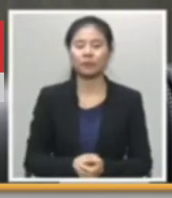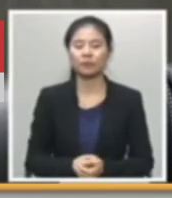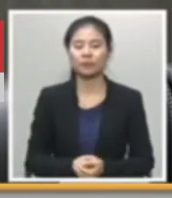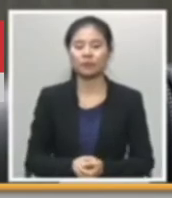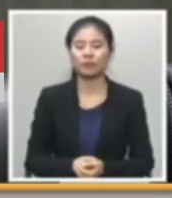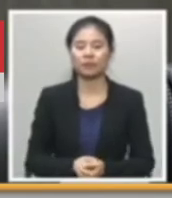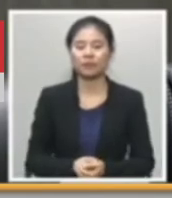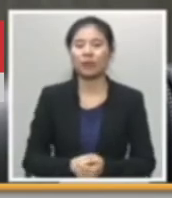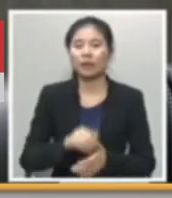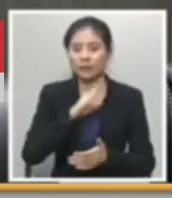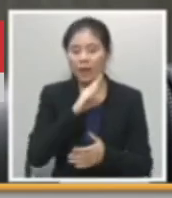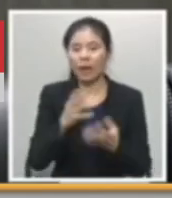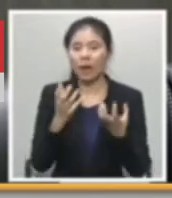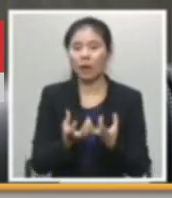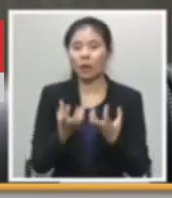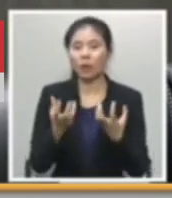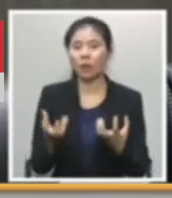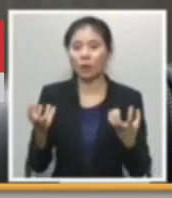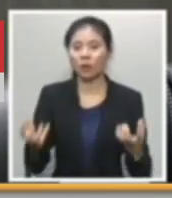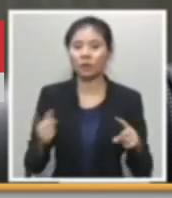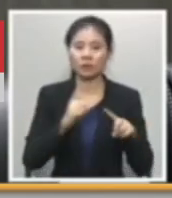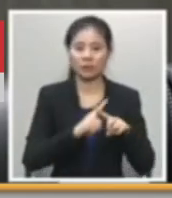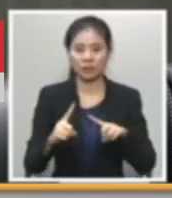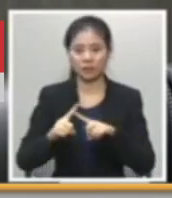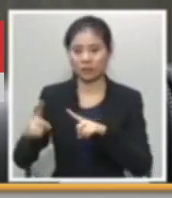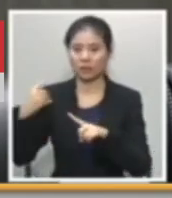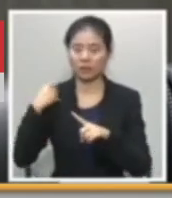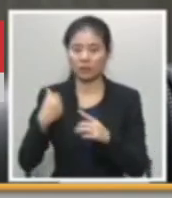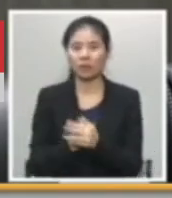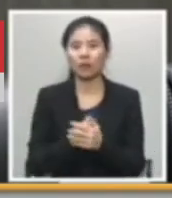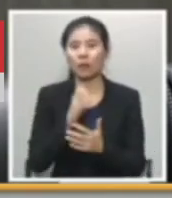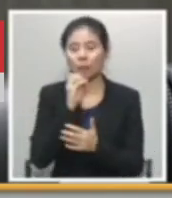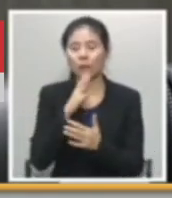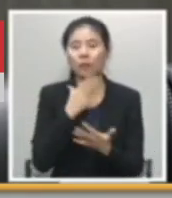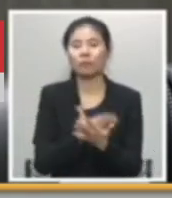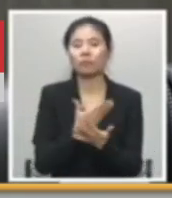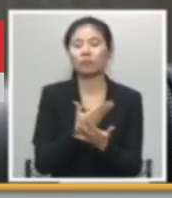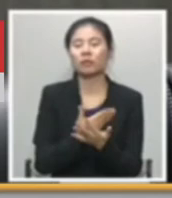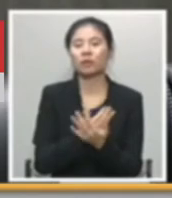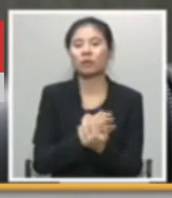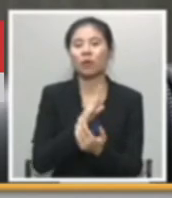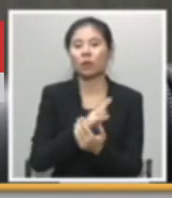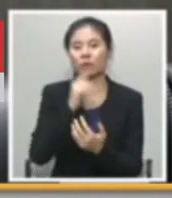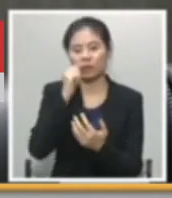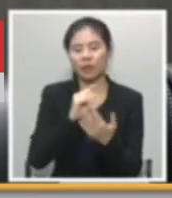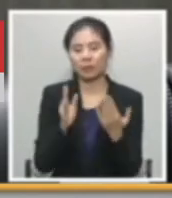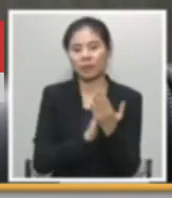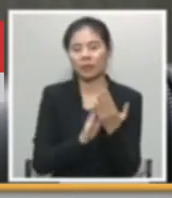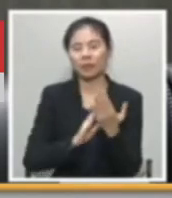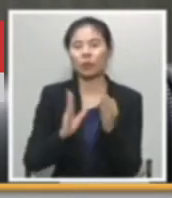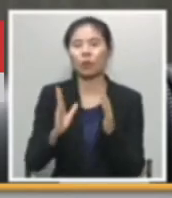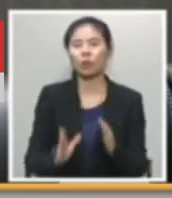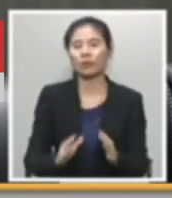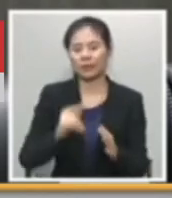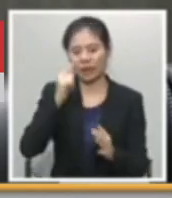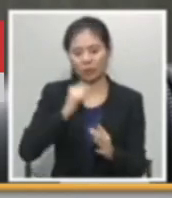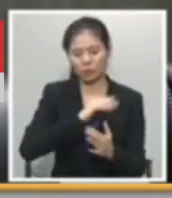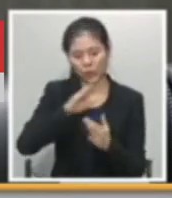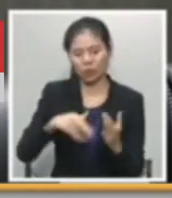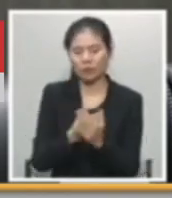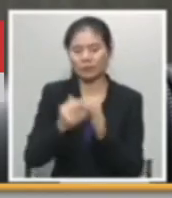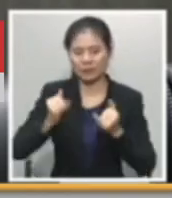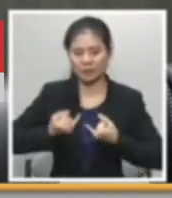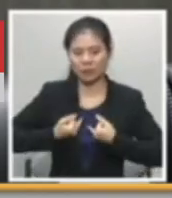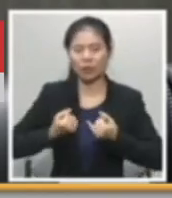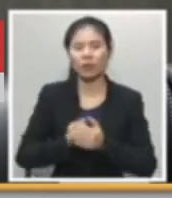ำทรัพย์สินหรือที่อาจจะกล่าวได้ว่าเป็นเงินของแผ่นดินไปใช้มีการมาจัดทำ